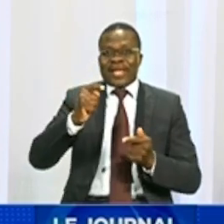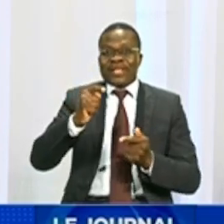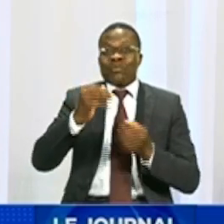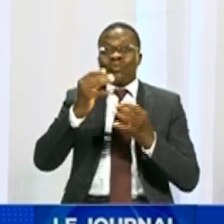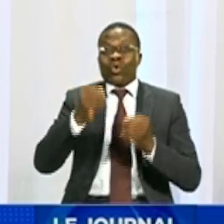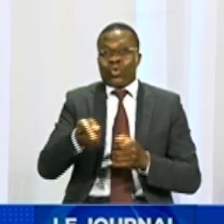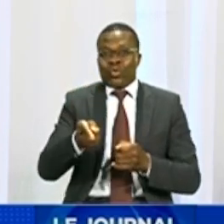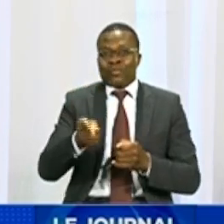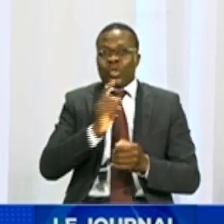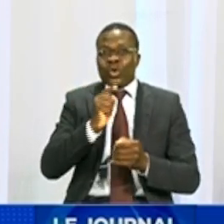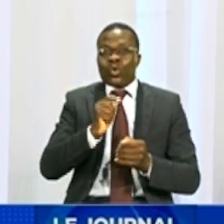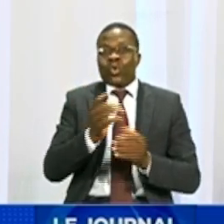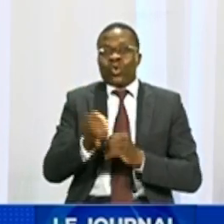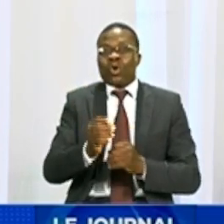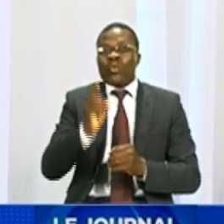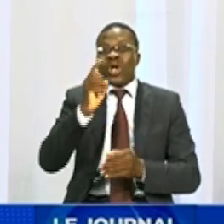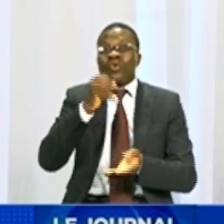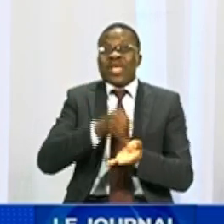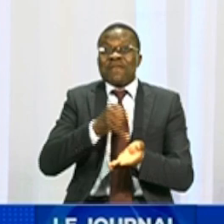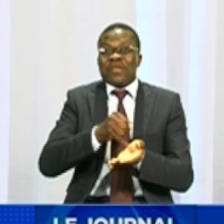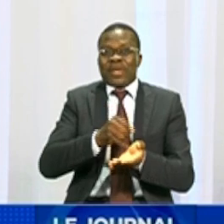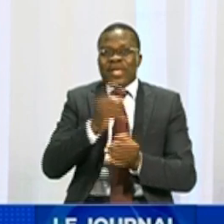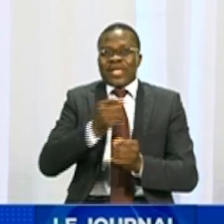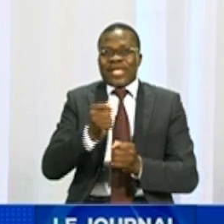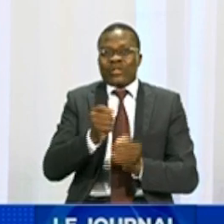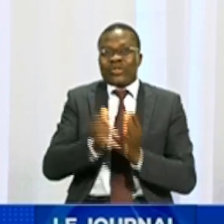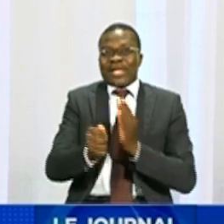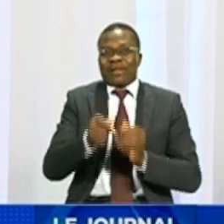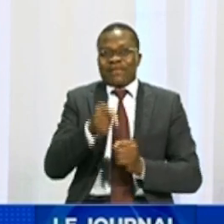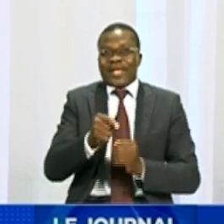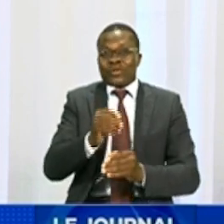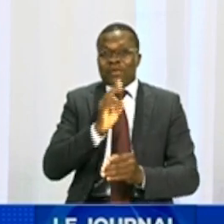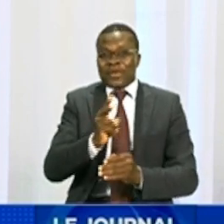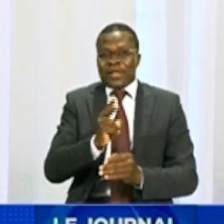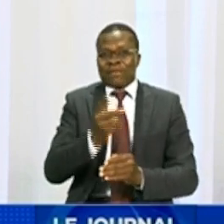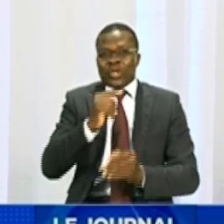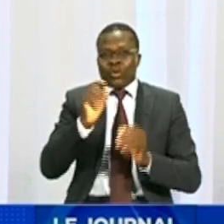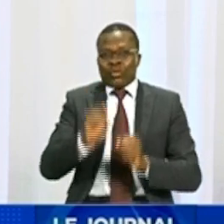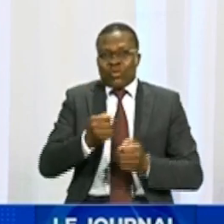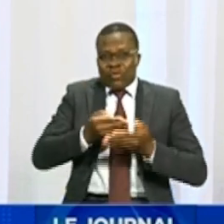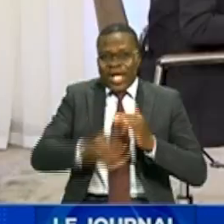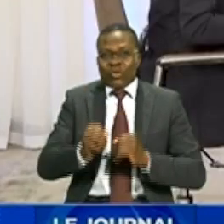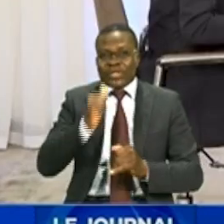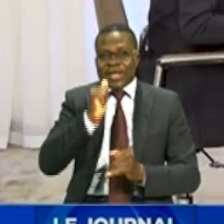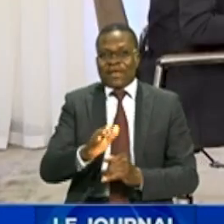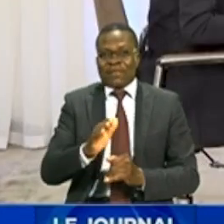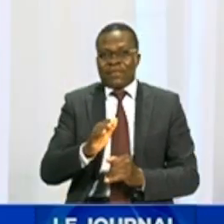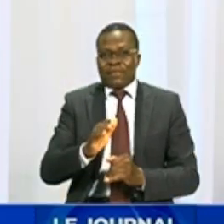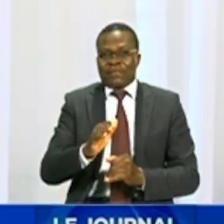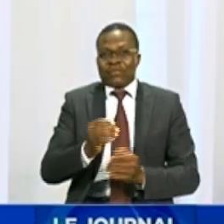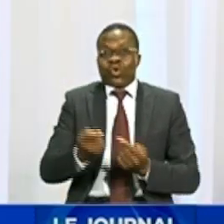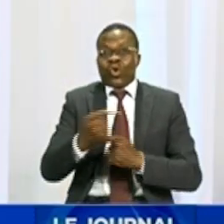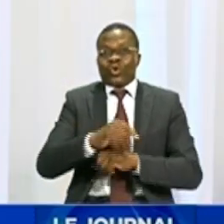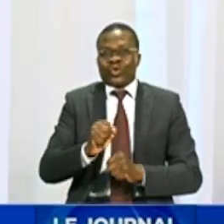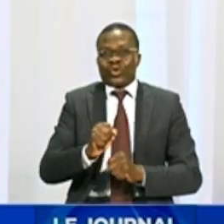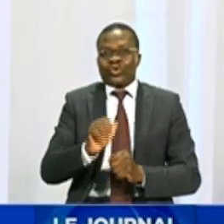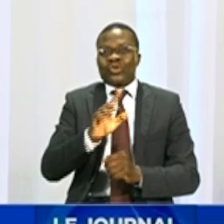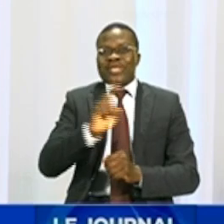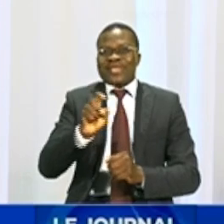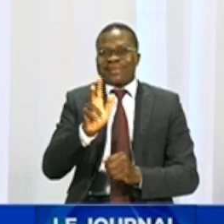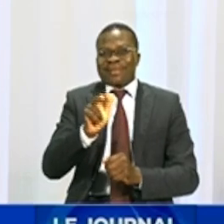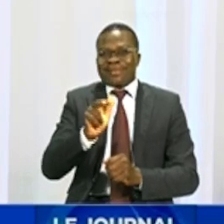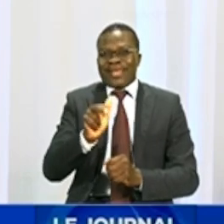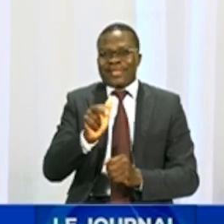cas, ou tout au moins d'une infirmière qui ait toutes les qualifications requises pour pouvoir accoucher les femmes. Aujourd'hui, il y a